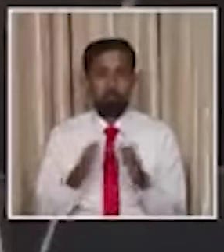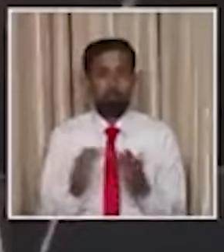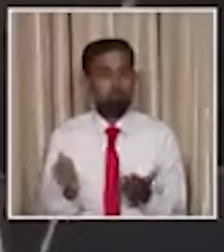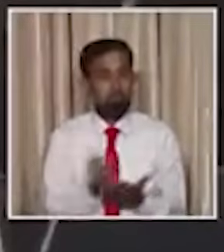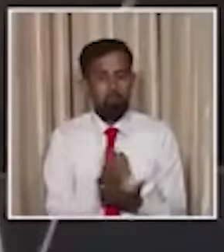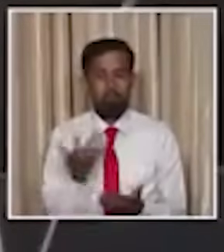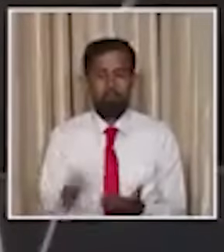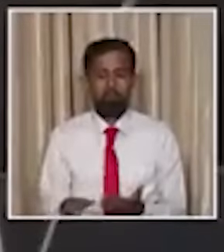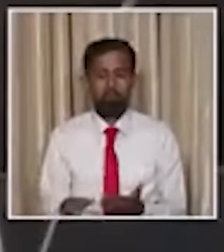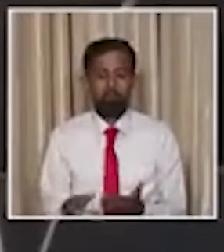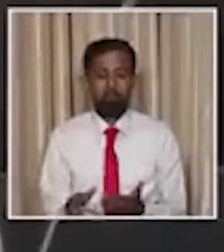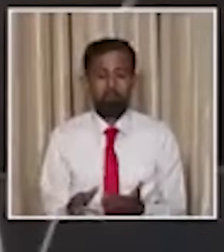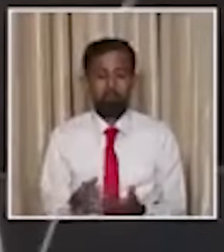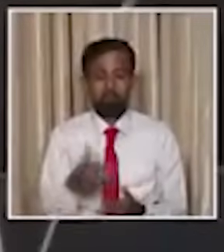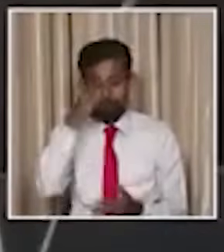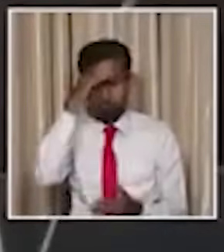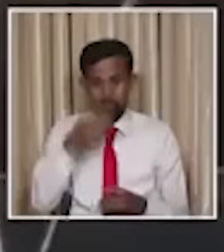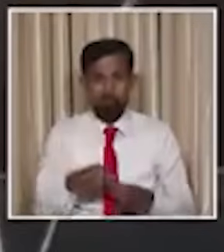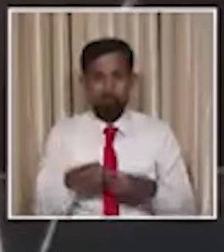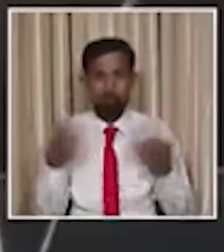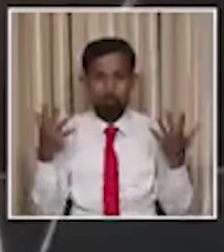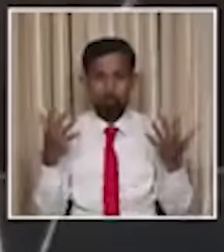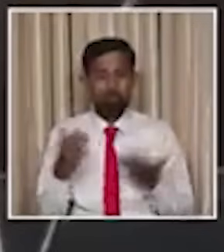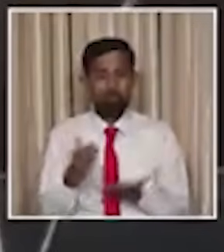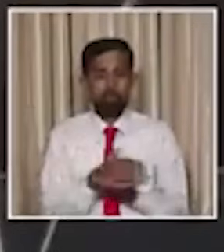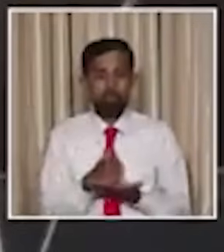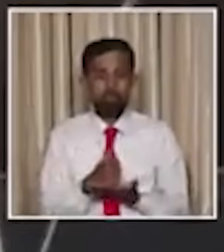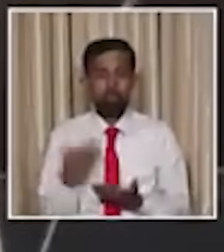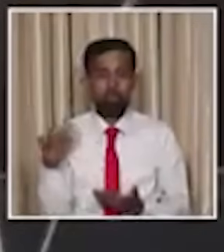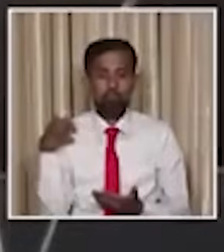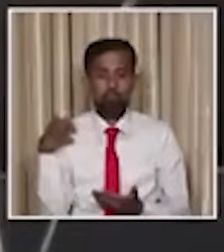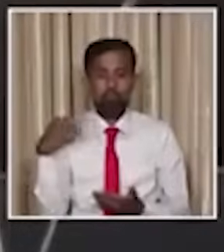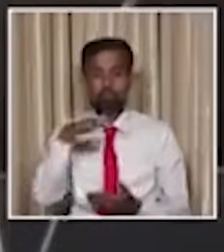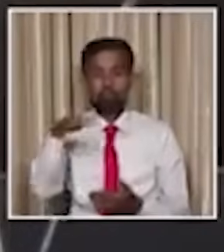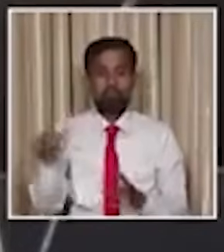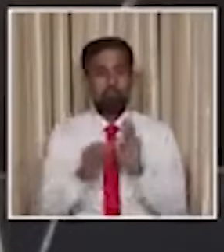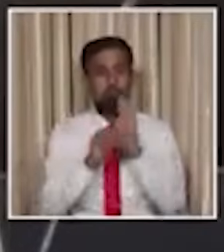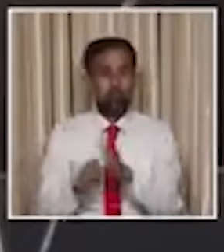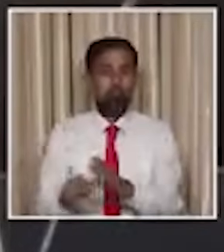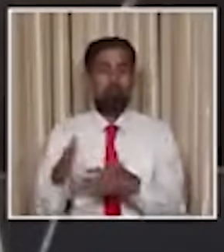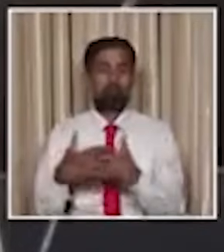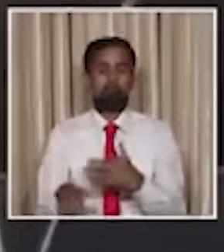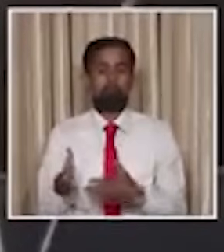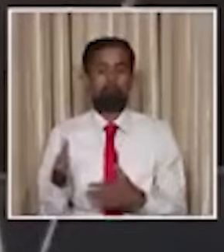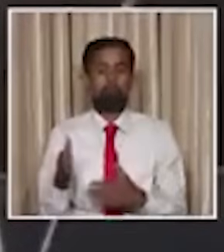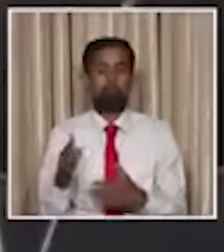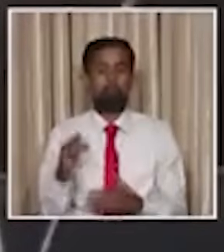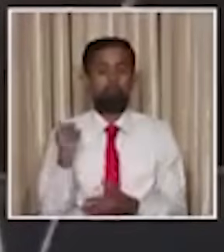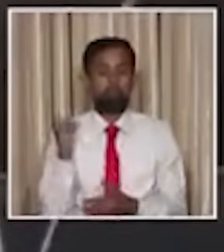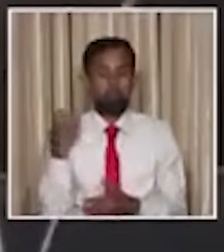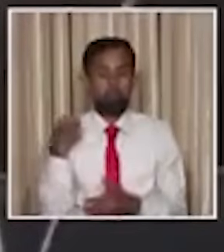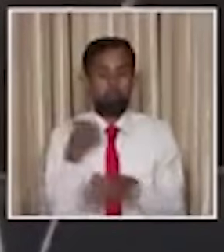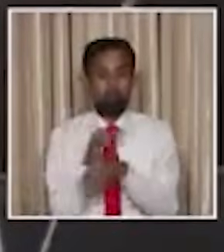ஒட்டுமொத்த முஸ்லிம் சமுதாயத்தையும் தலைகுனிய செய்தார்கள். எத்தனையோ பள்ளிவாசல்களை உடைத்து, அதே போல குருநாகல்